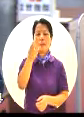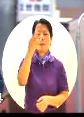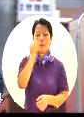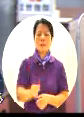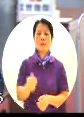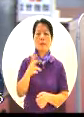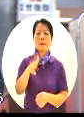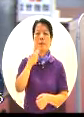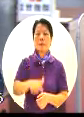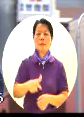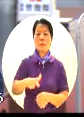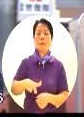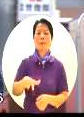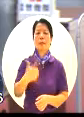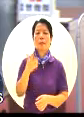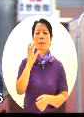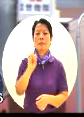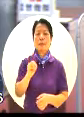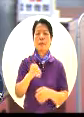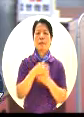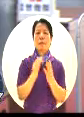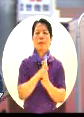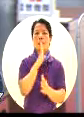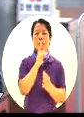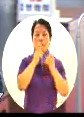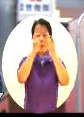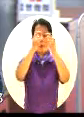83亿6600万哈。那与台北市哈